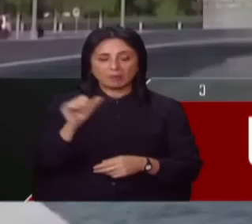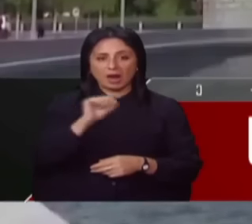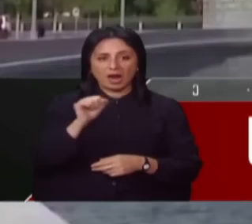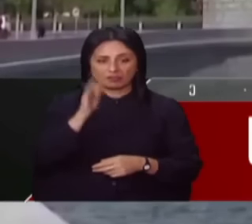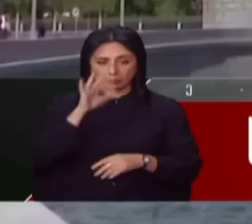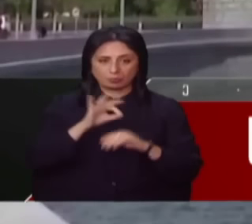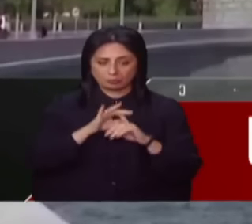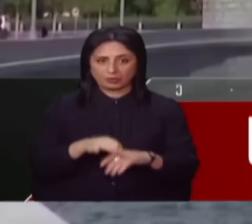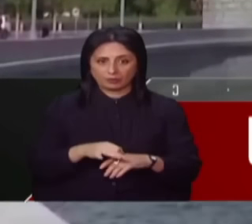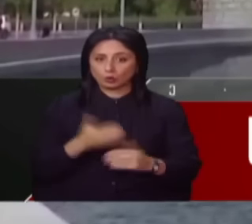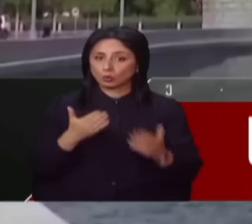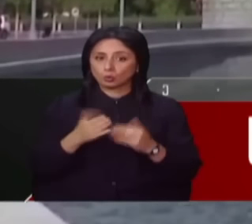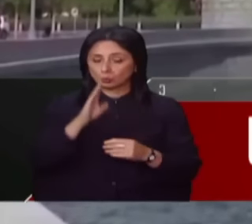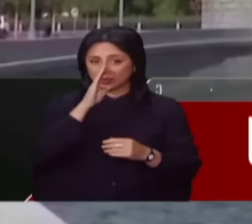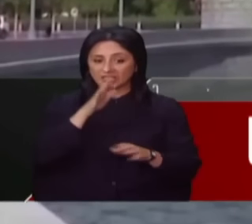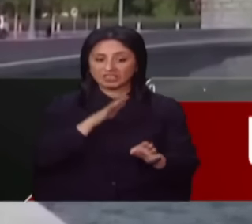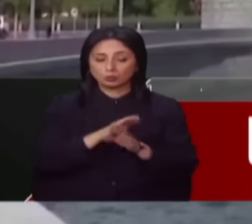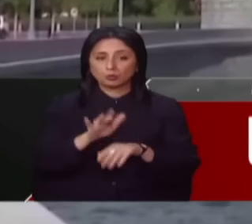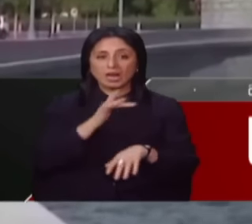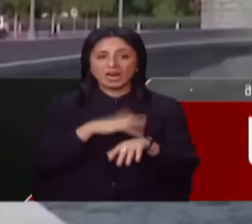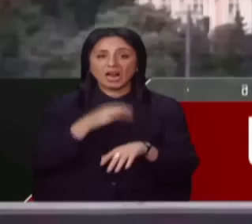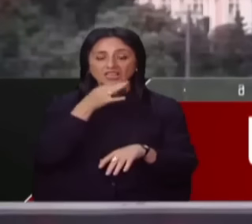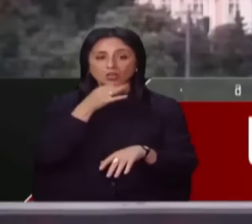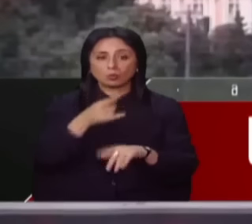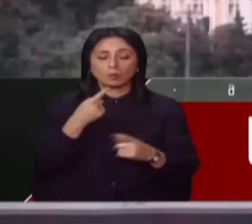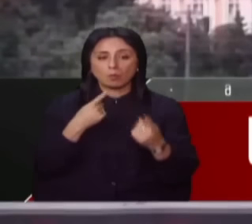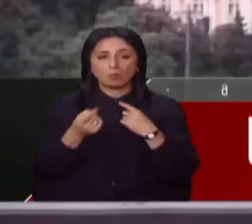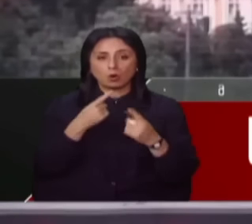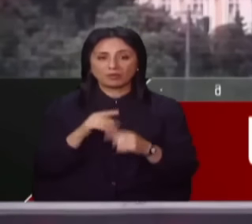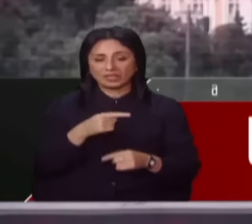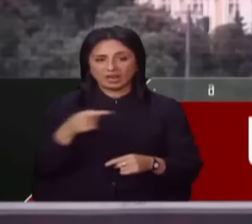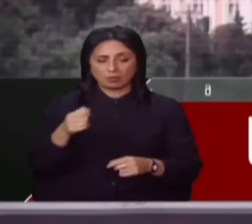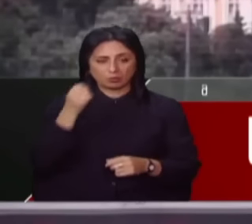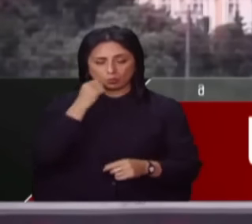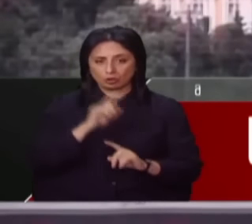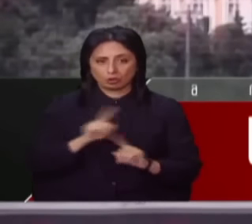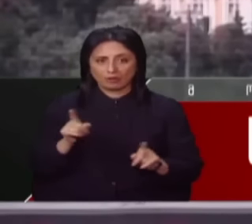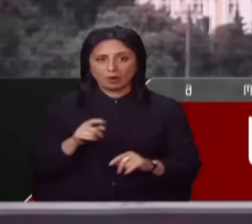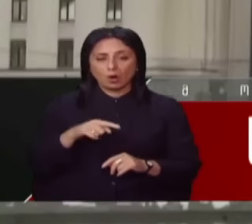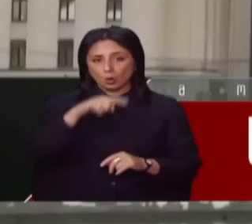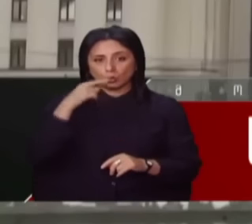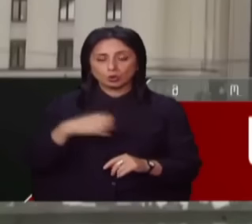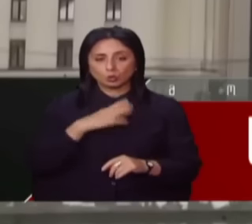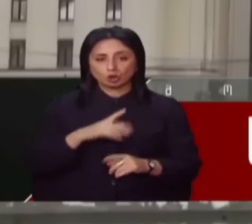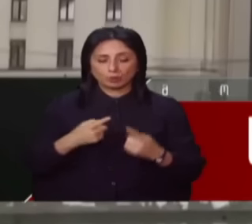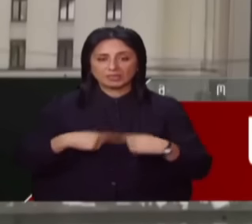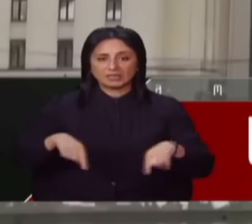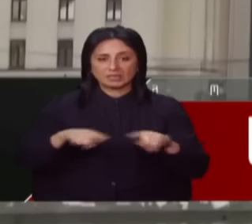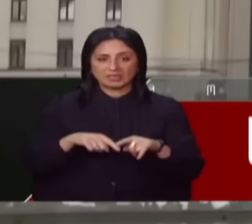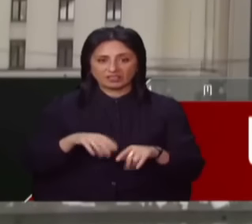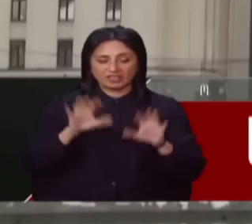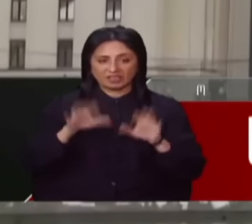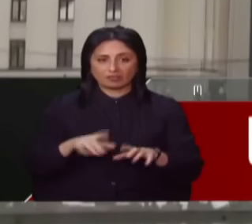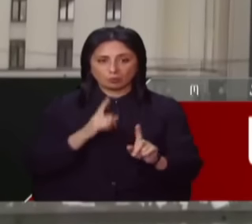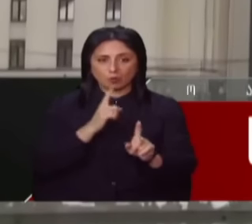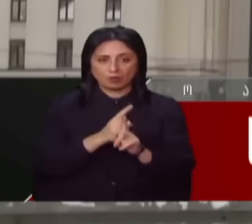აგვისტოს გაიმართება. თუმცა მტრის სრულად განადგურებამდე მოლაპარაკებებს გამორიცხავენ მოსკოვში. რუსეთის უშიშროების საბჭოს